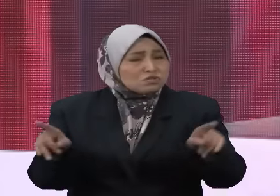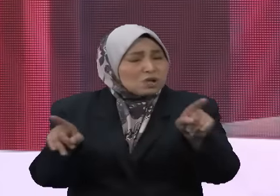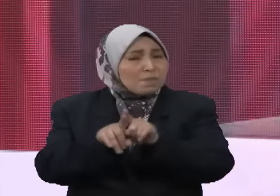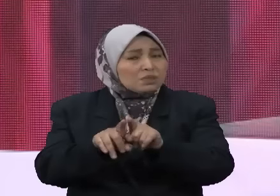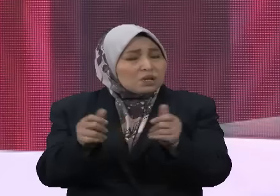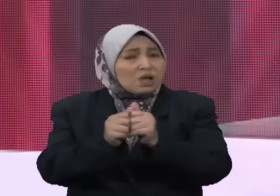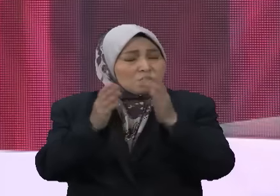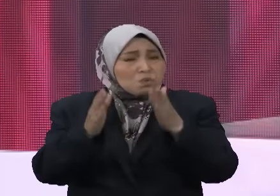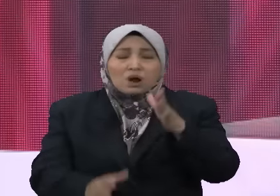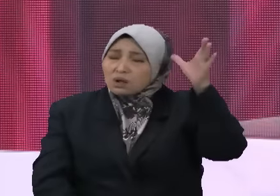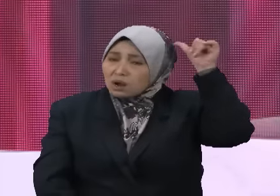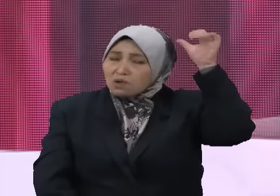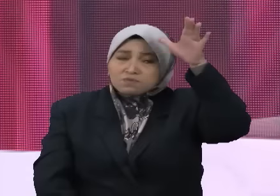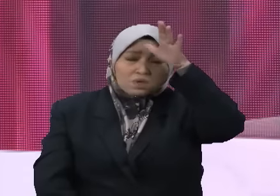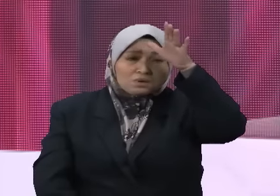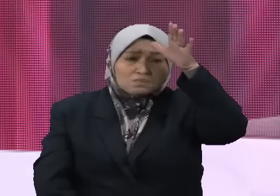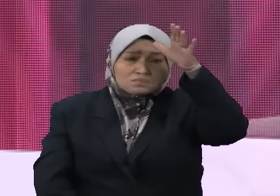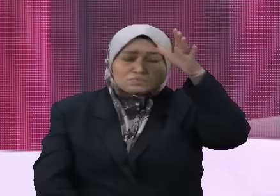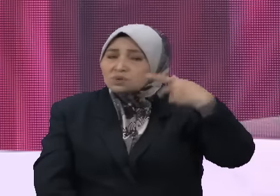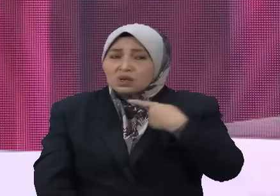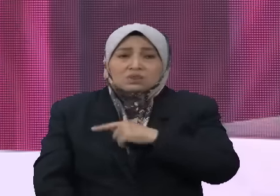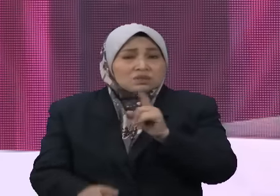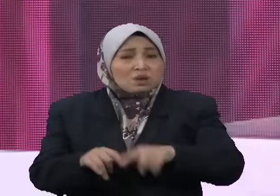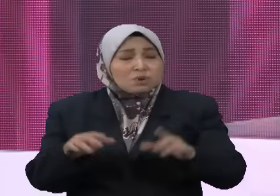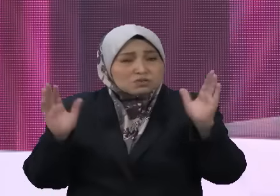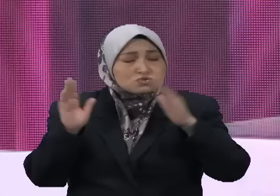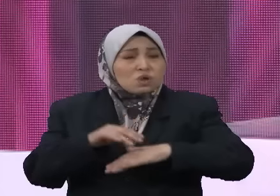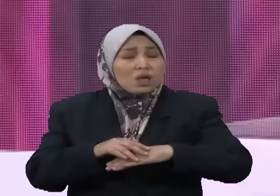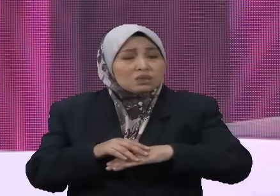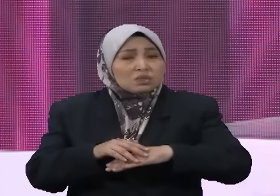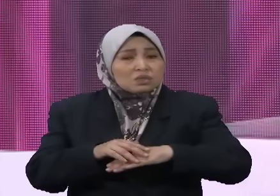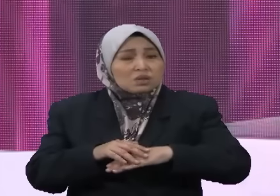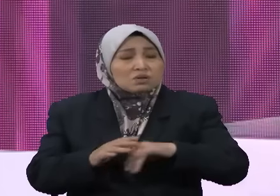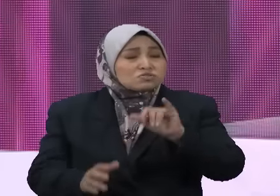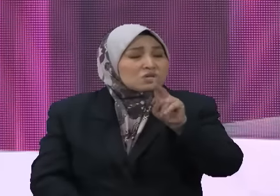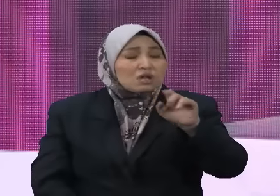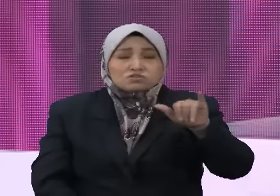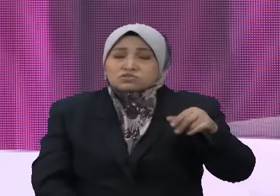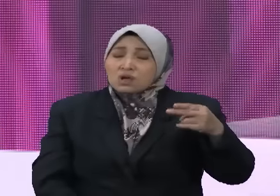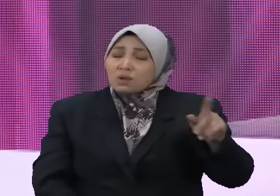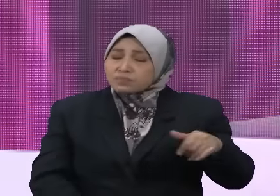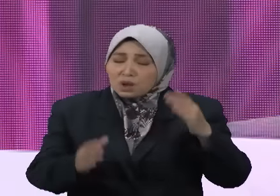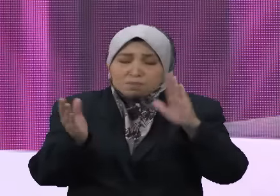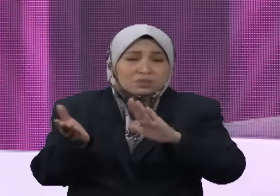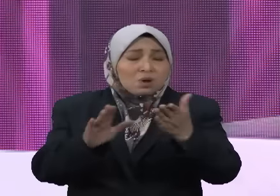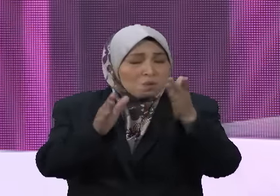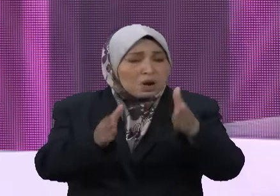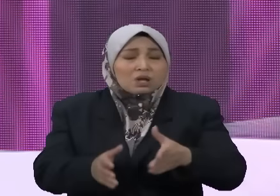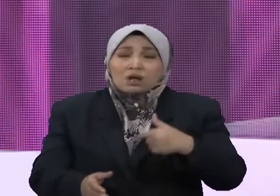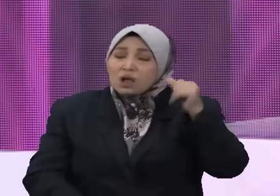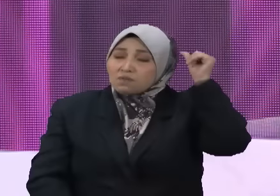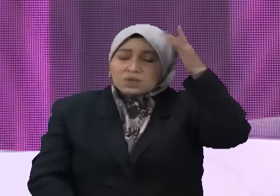sama juga dengan orang kafir sebenarnya kan kita tidak boleh solat jenazah ke atas orang kafir tak boleh solat jenazah kan